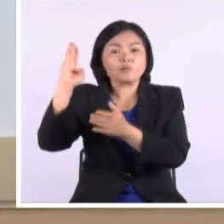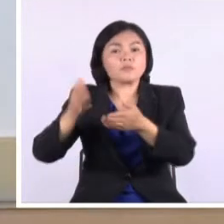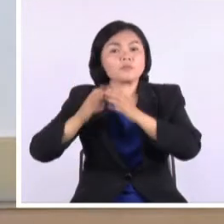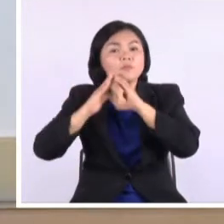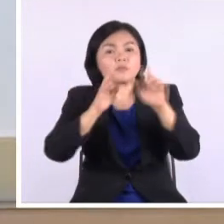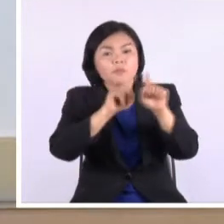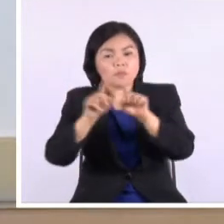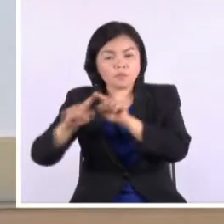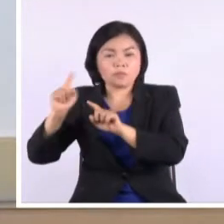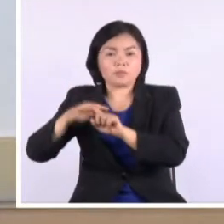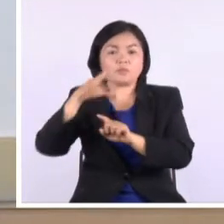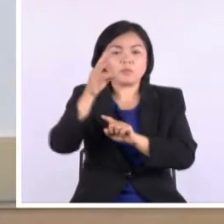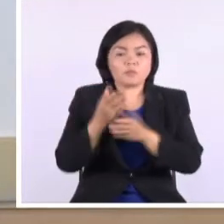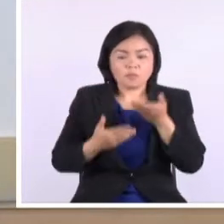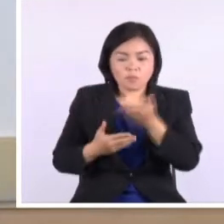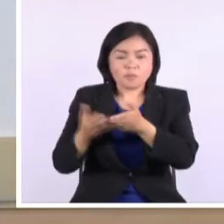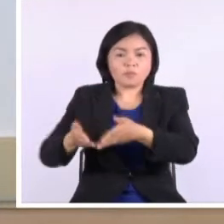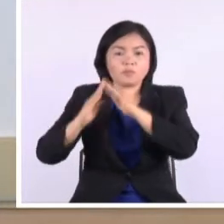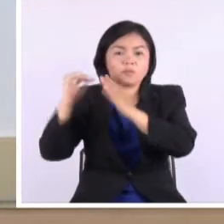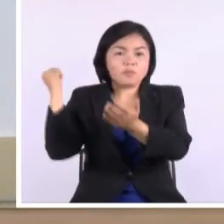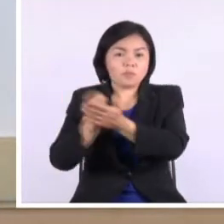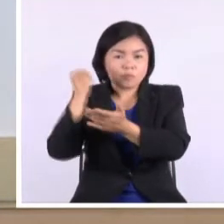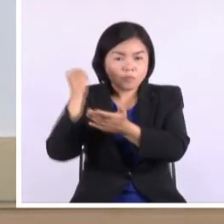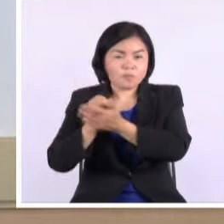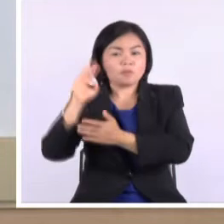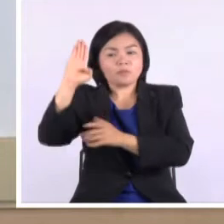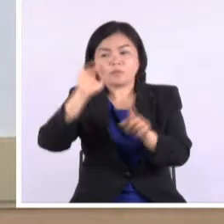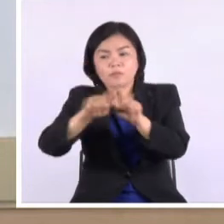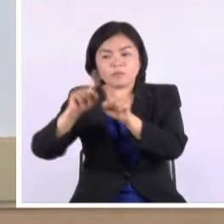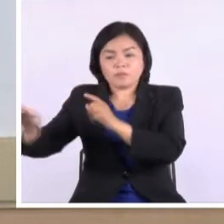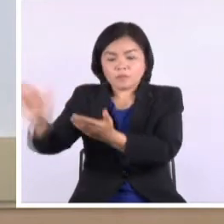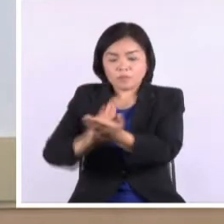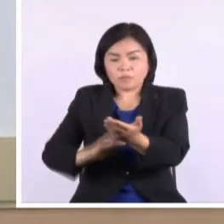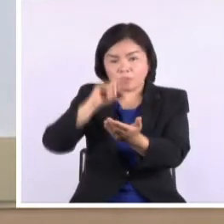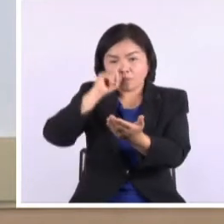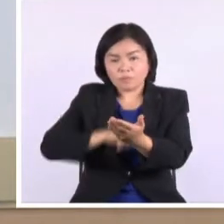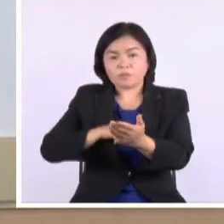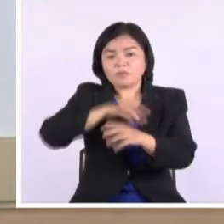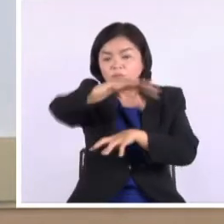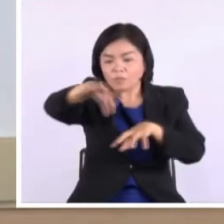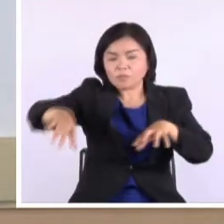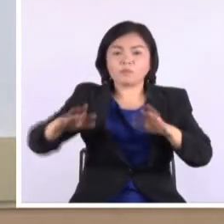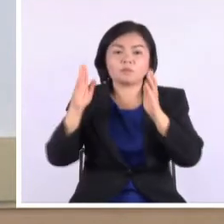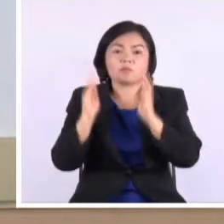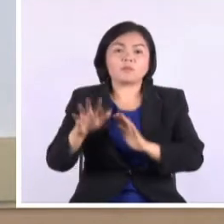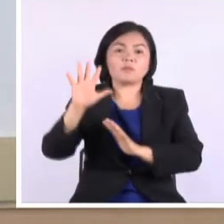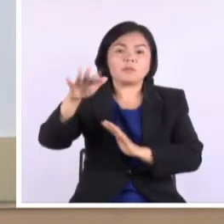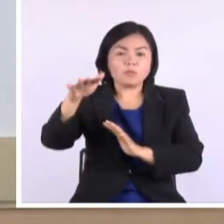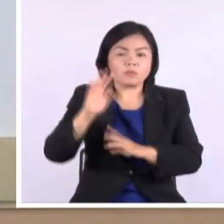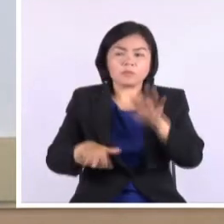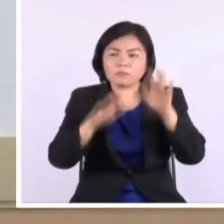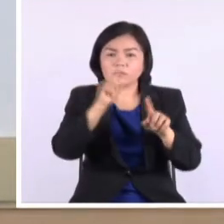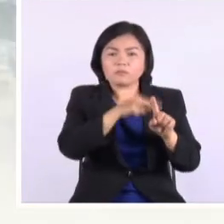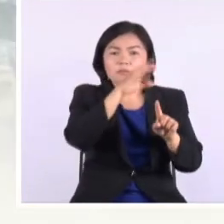ครับว่าการยื่นขอจดทะเบียนจัดตั้งห้างหุ้นส่วนบริษัทใหม่ทั่วประเทศ5667รายจิ้มกับเดือน